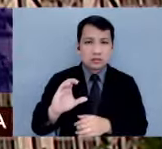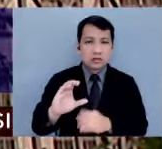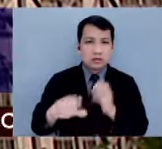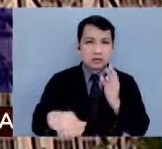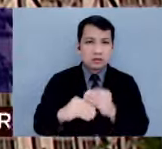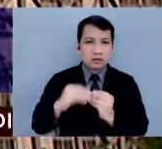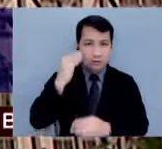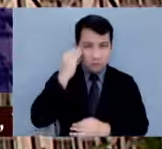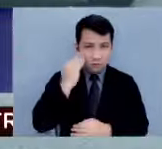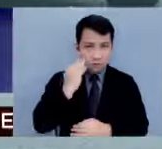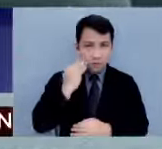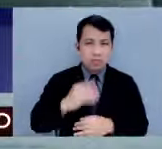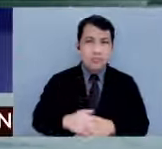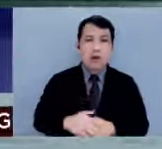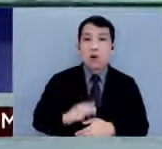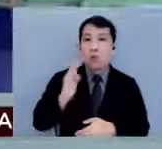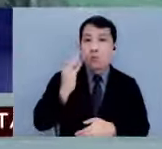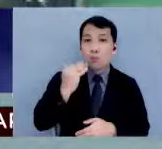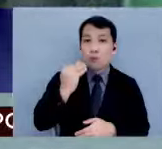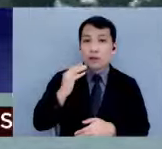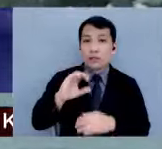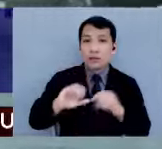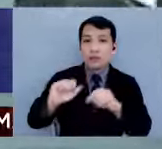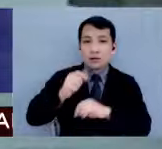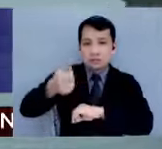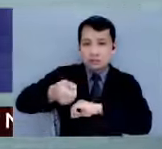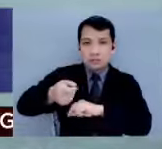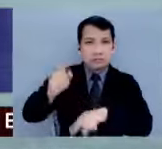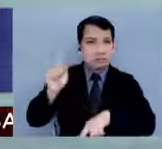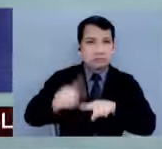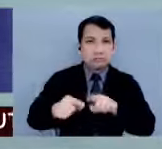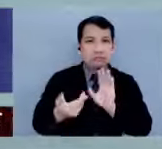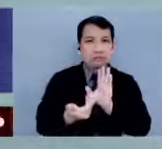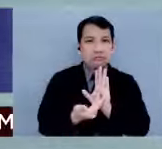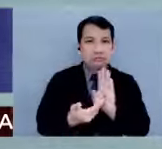ito. Gid pa ng Korte Suprema, hindi napatunayan ng Bayo na